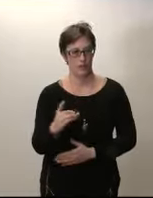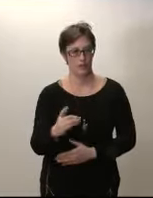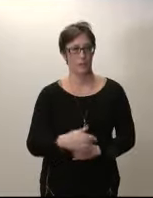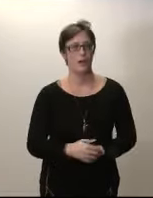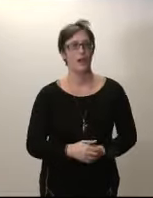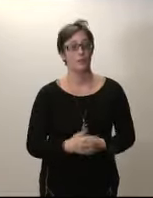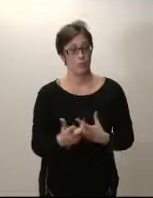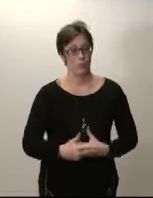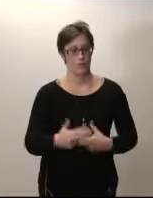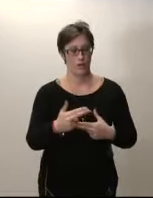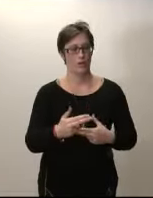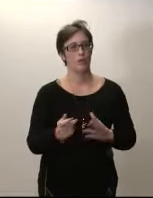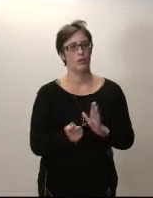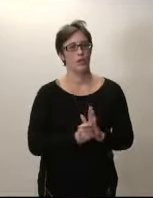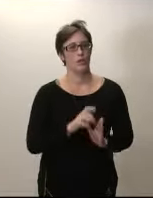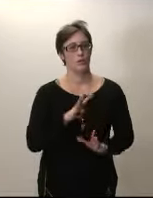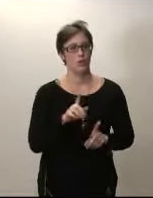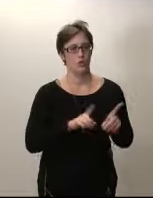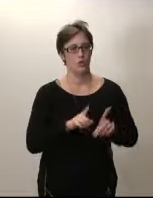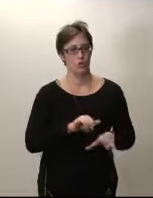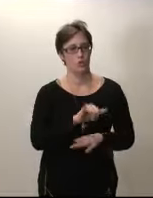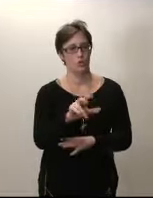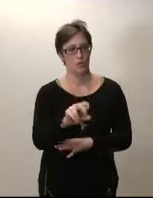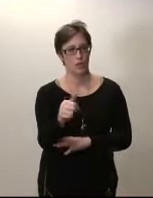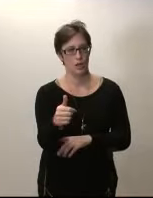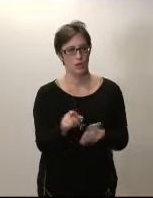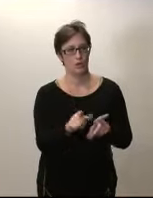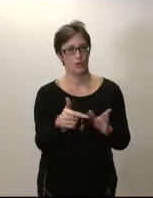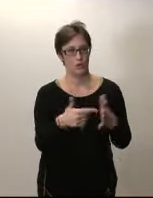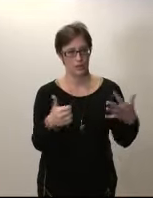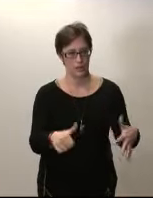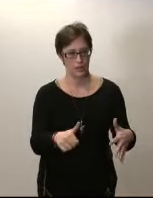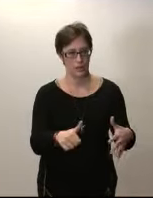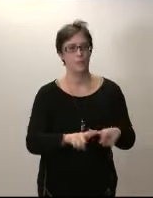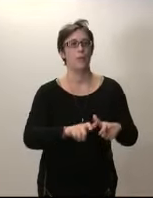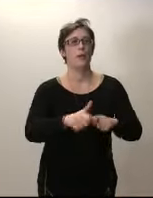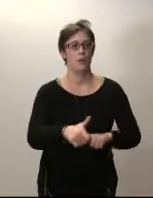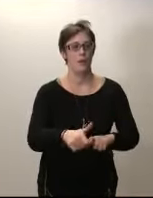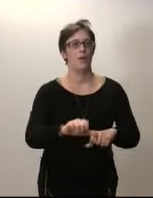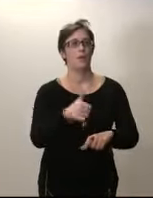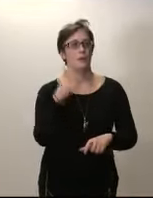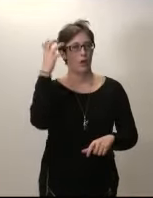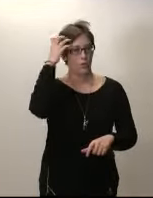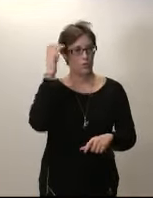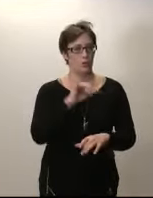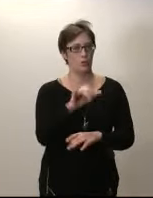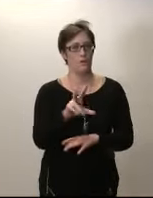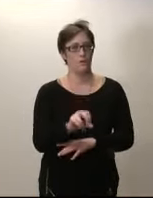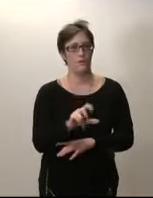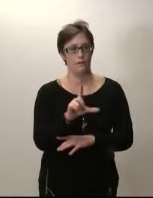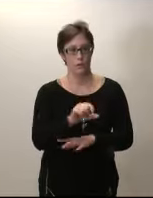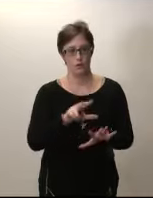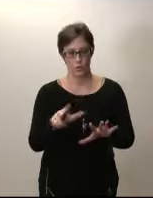les périodes du 4 juillet au 31 juillet 2016 et du 1er août au 28 août 2016.